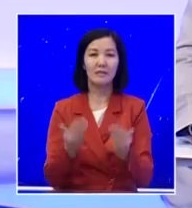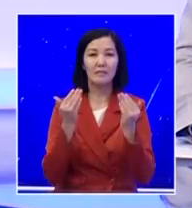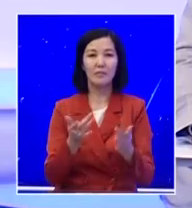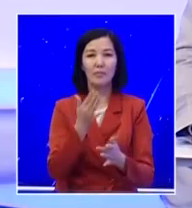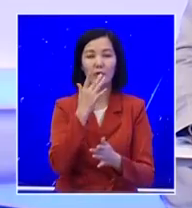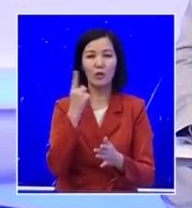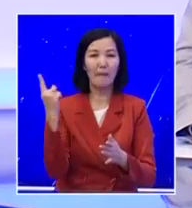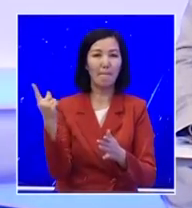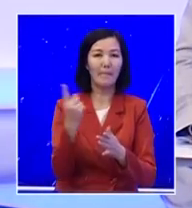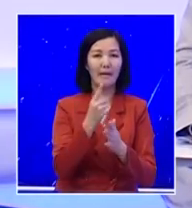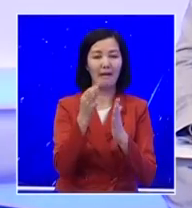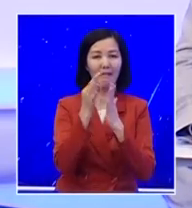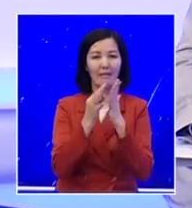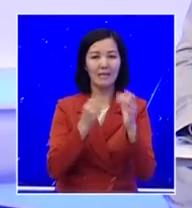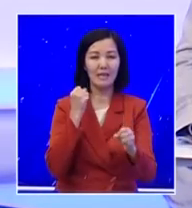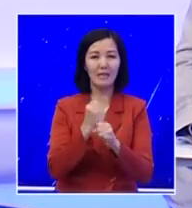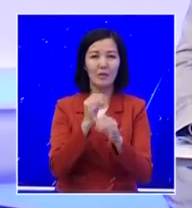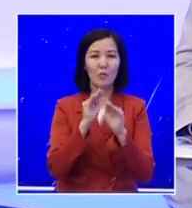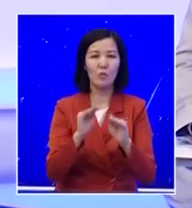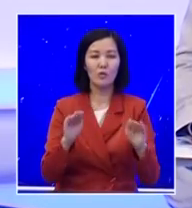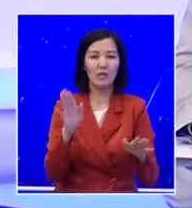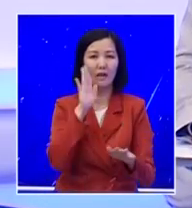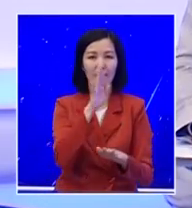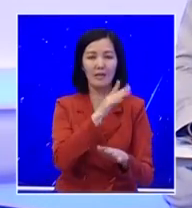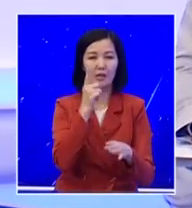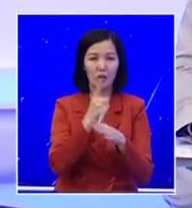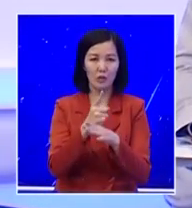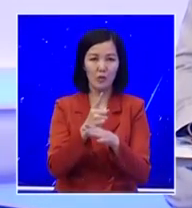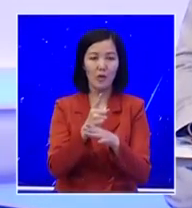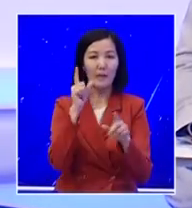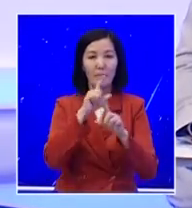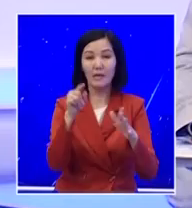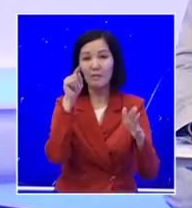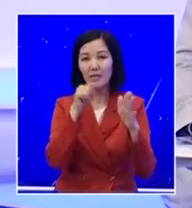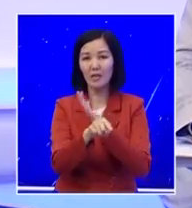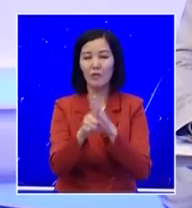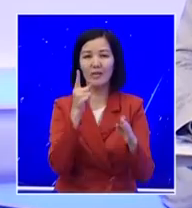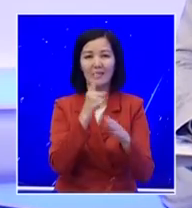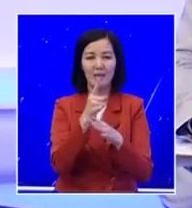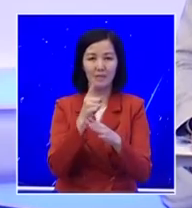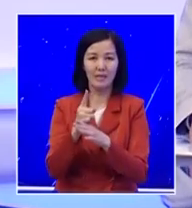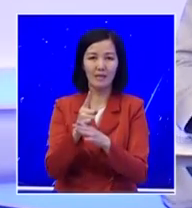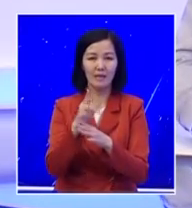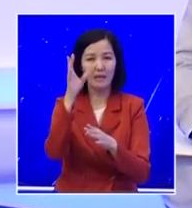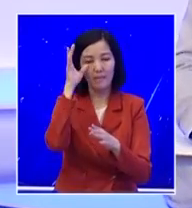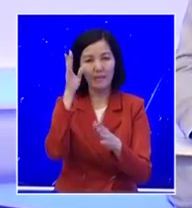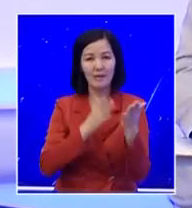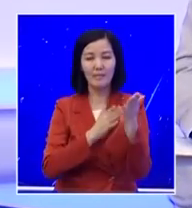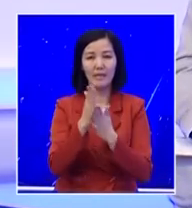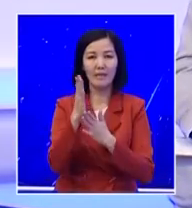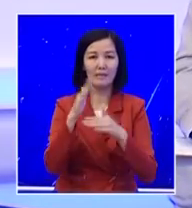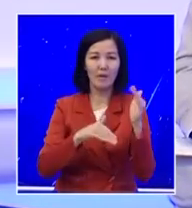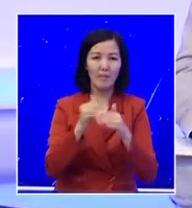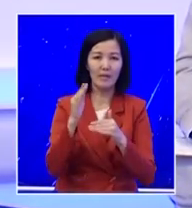Биылғы ұлттық бірыңғай тестілеу қатаңдатылды. Оқушылардың ата-аналарына шектеу қойылды. Олардың мекемеге келуіне тыйым салынды. Білім саласы